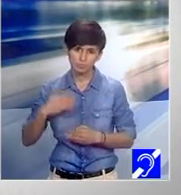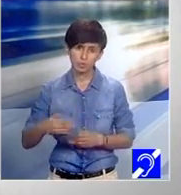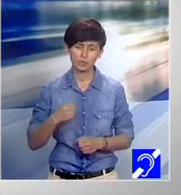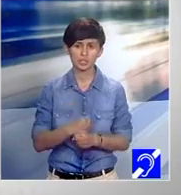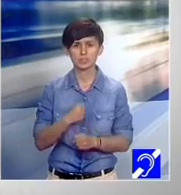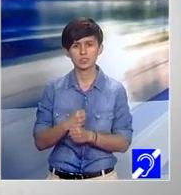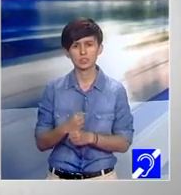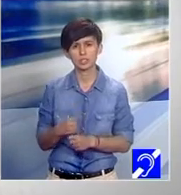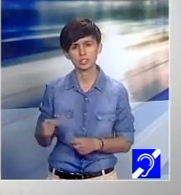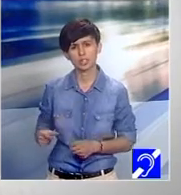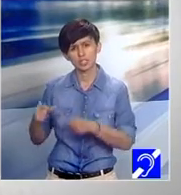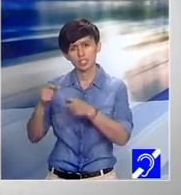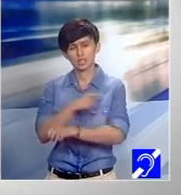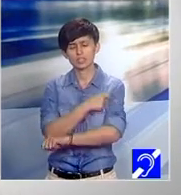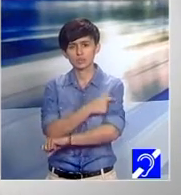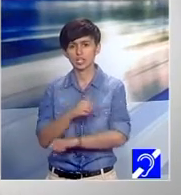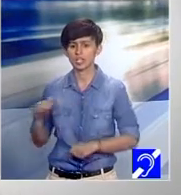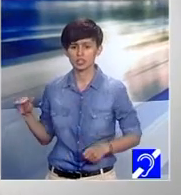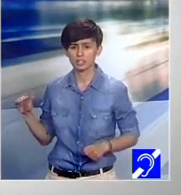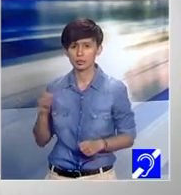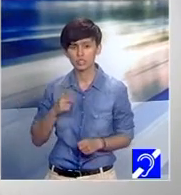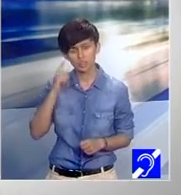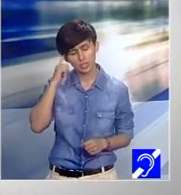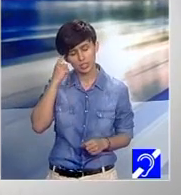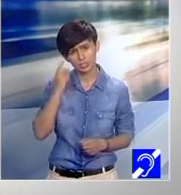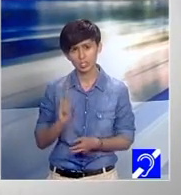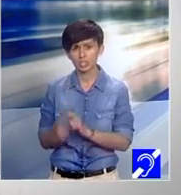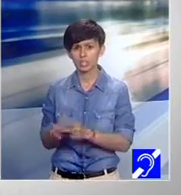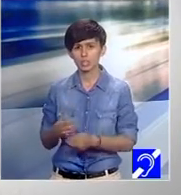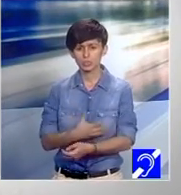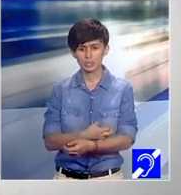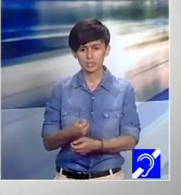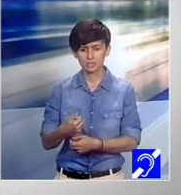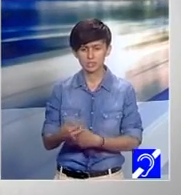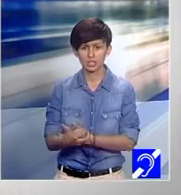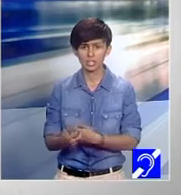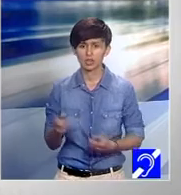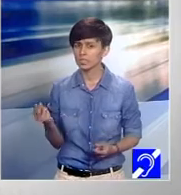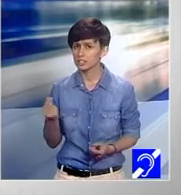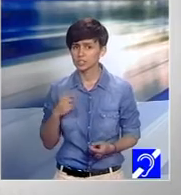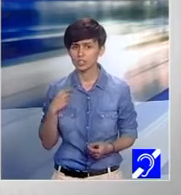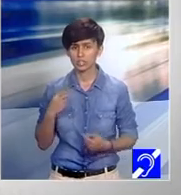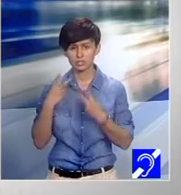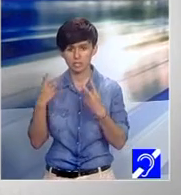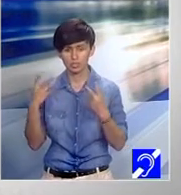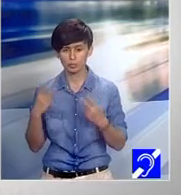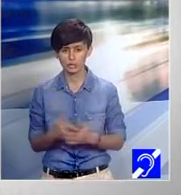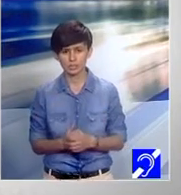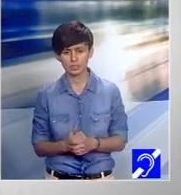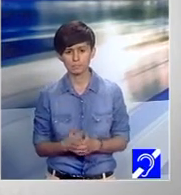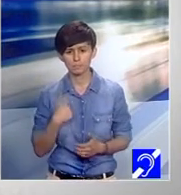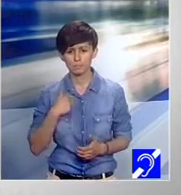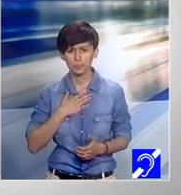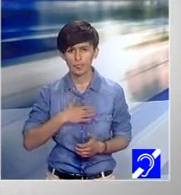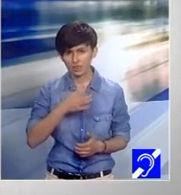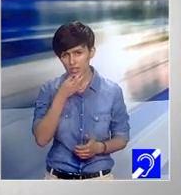în pediatrie și trebuie să știe cum se recoltează proba, de ce este importantă recoltarea acestei probe. Vreau să vă spun că,